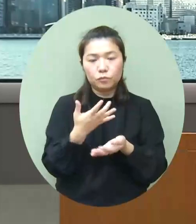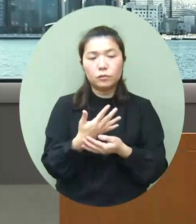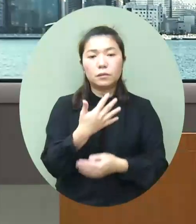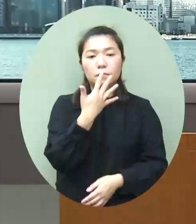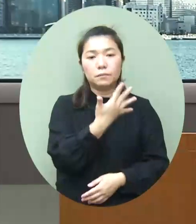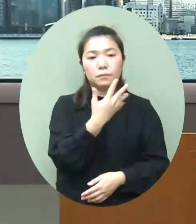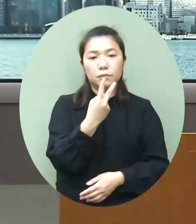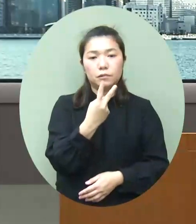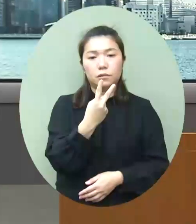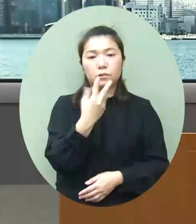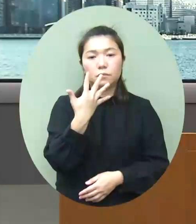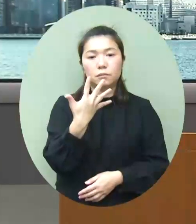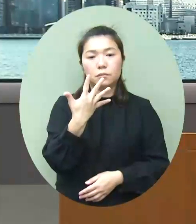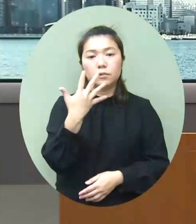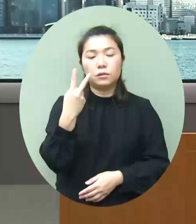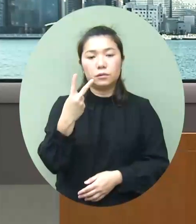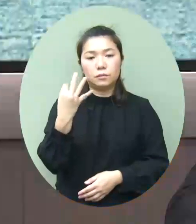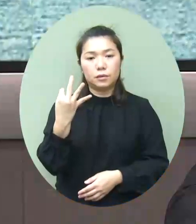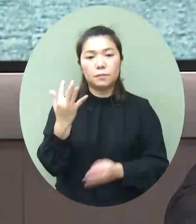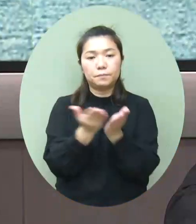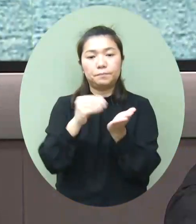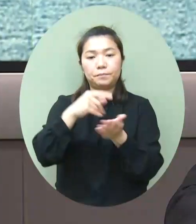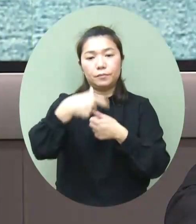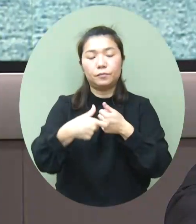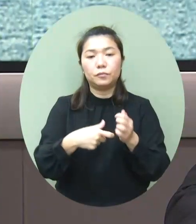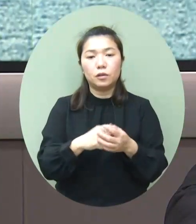料。昨天我们有